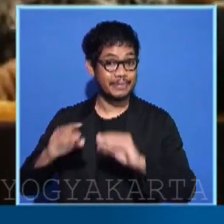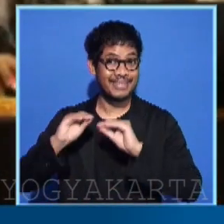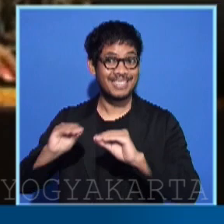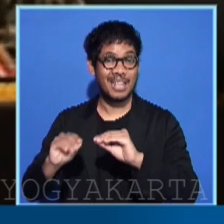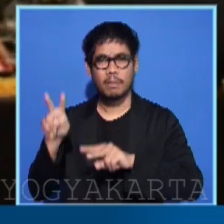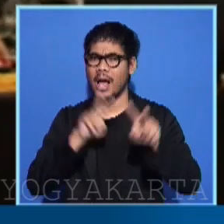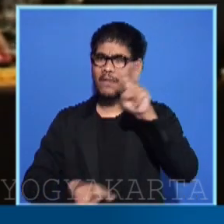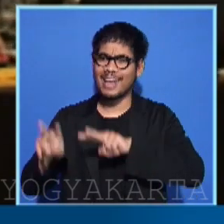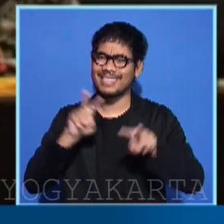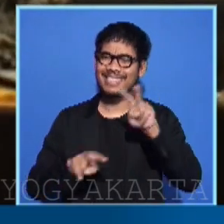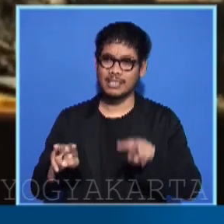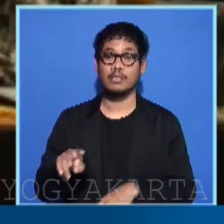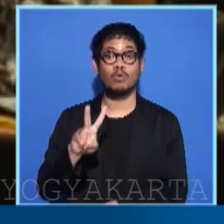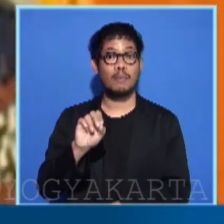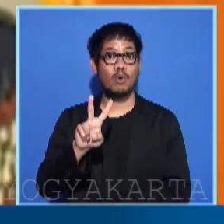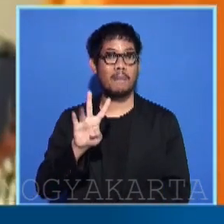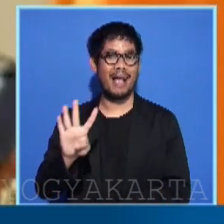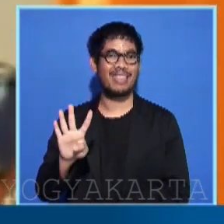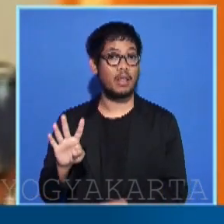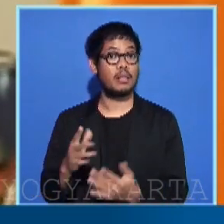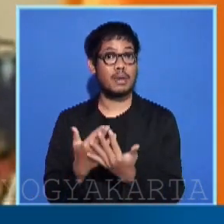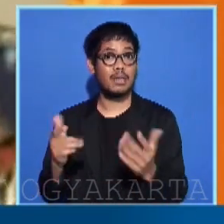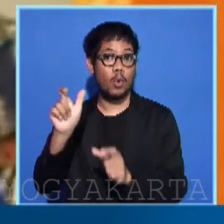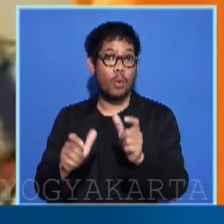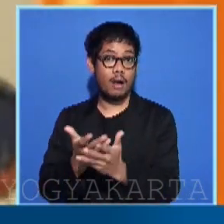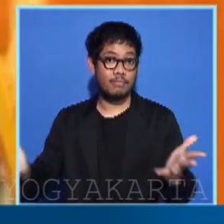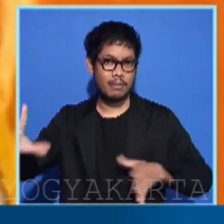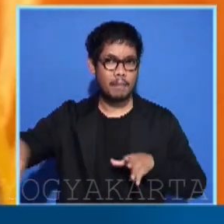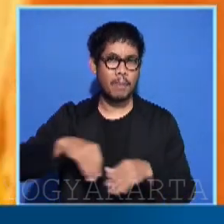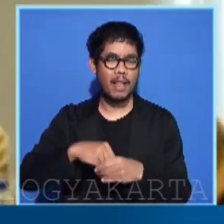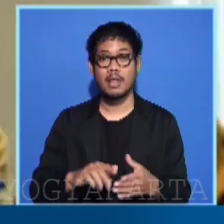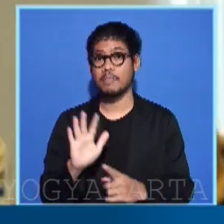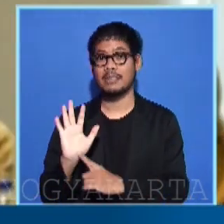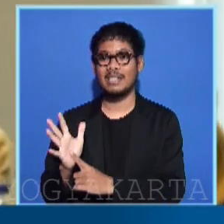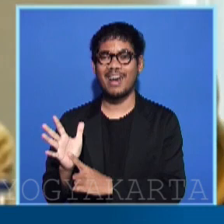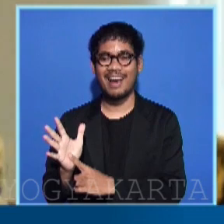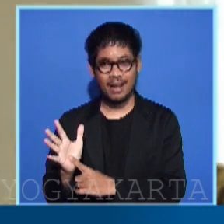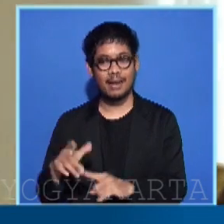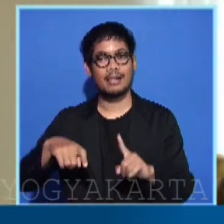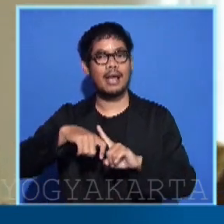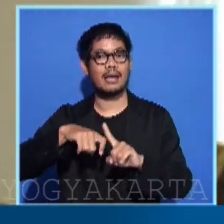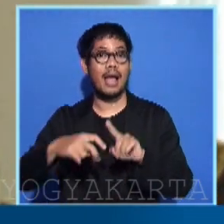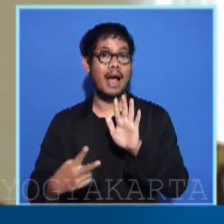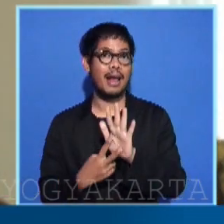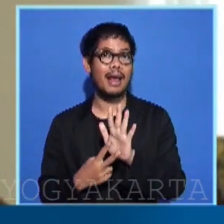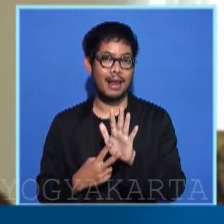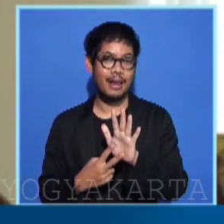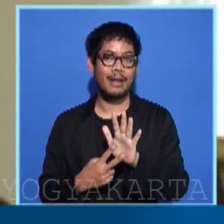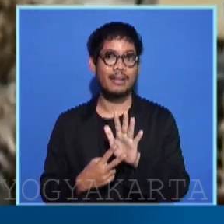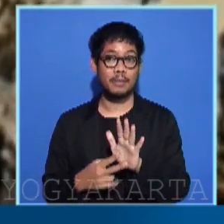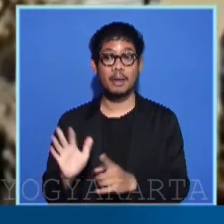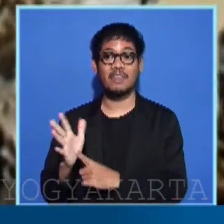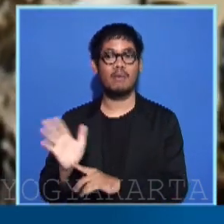pemilu 2024 di masyarakat akan melibatkan mahasiswa yang menempuh program kuliah kerja nyata. Mahasiswa bukan